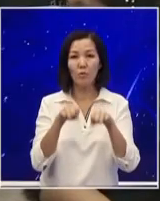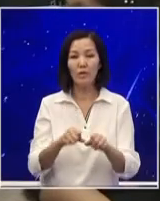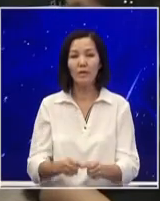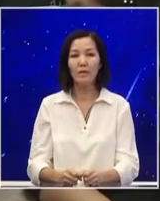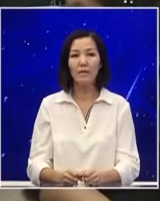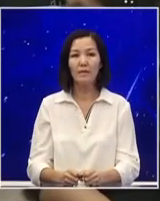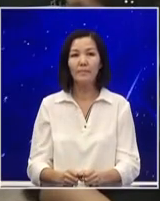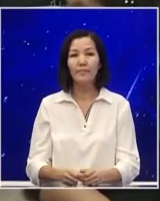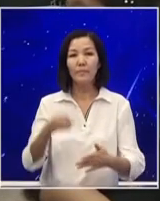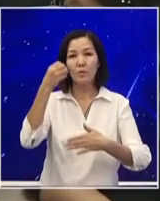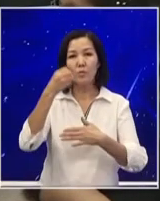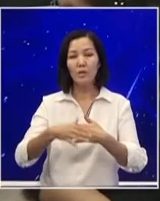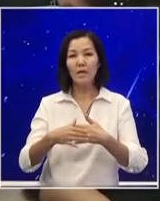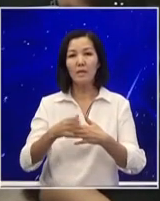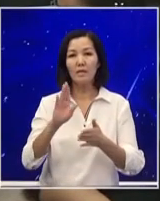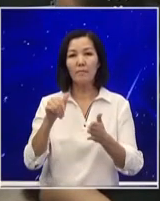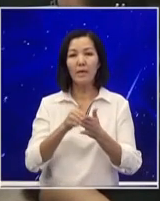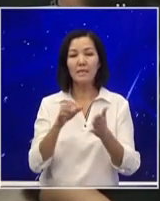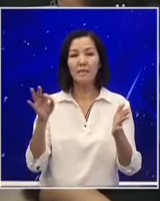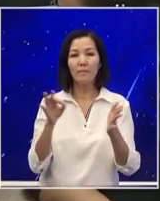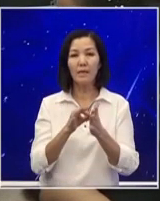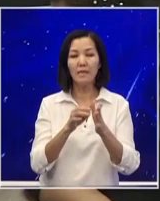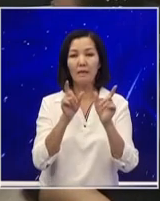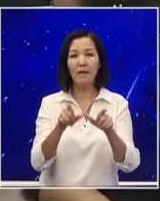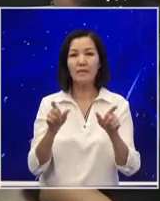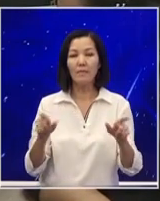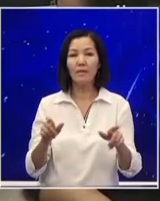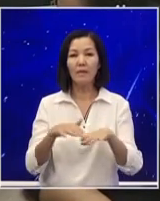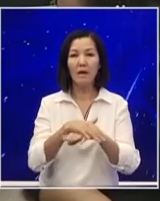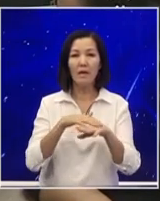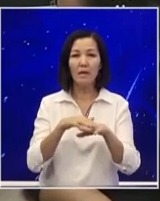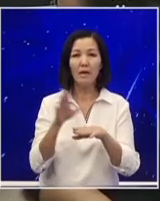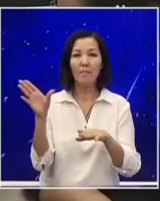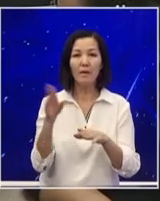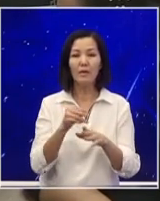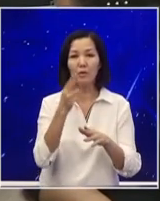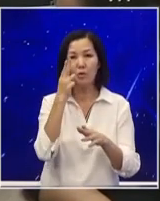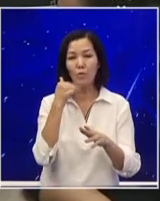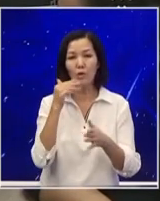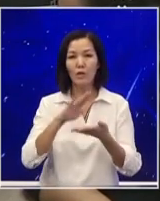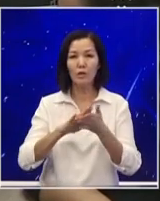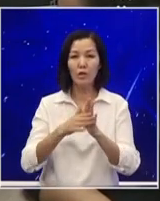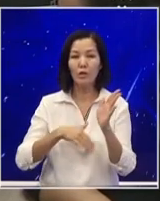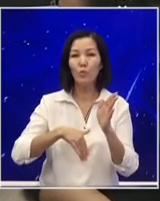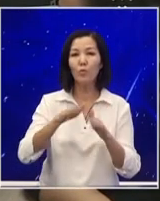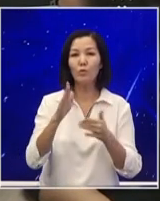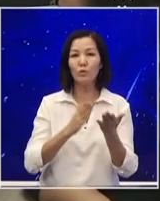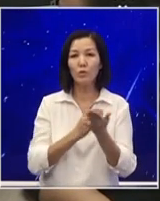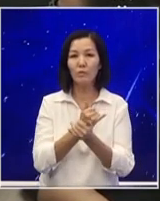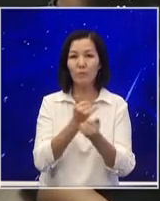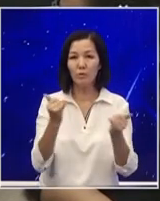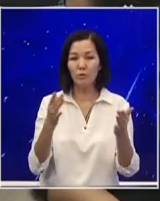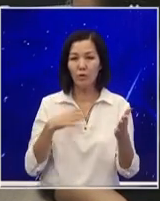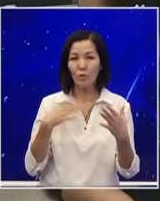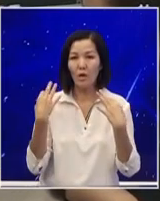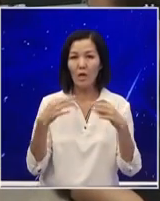сервистік орталықтың басты мақсаты азаматтарға, тұрғындарға барынша қолайлы жағдайда мемлекеттік қызметтер көрсету.